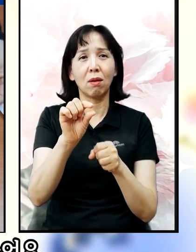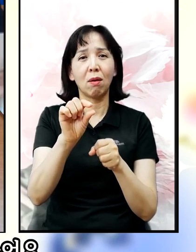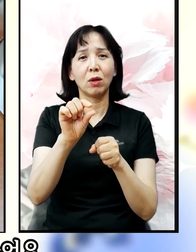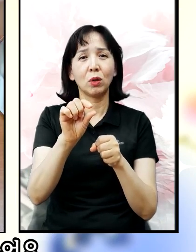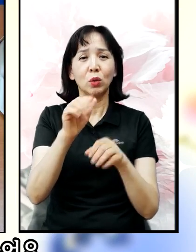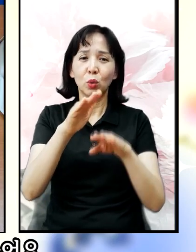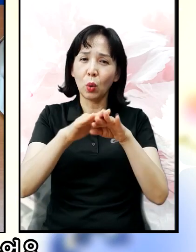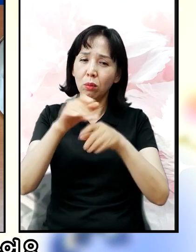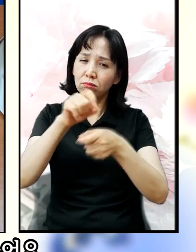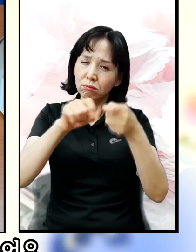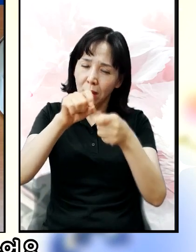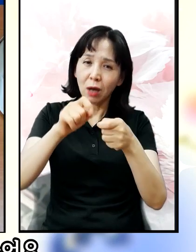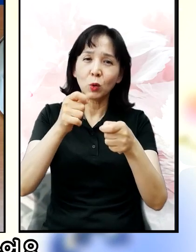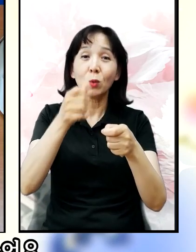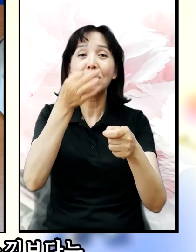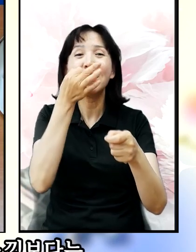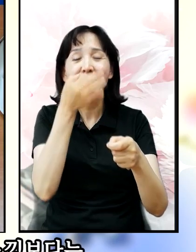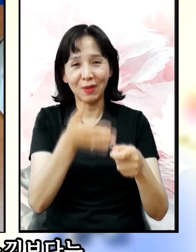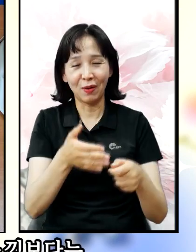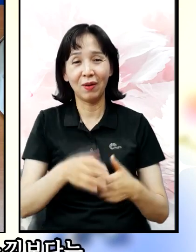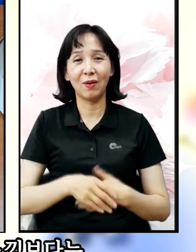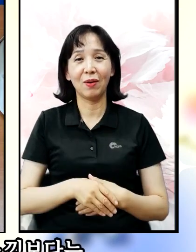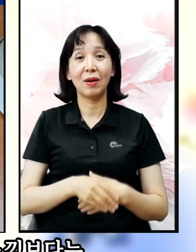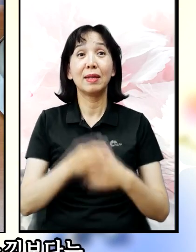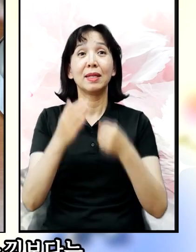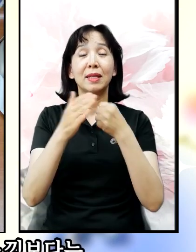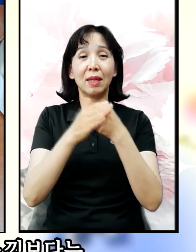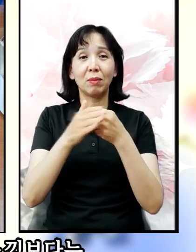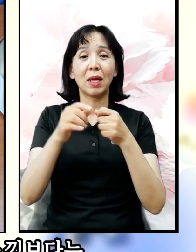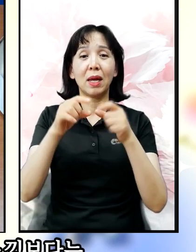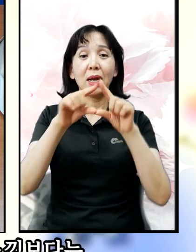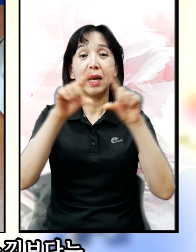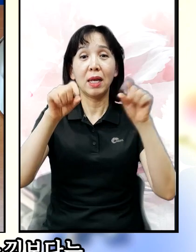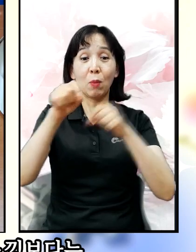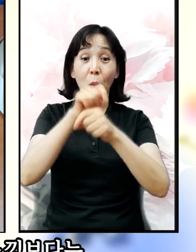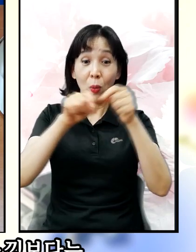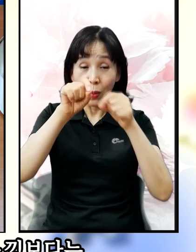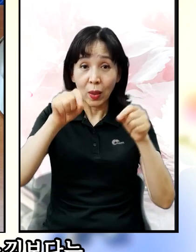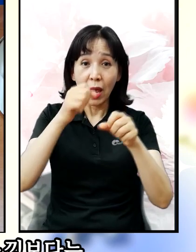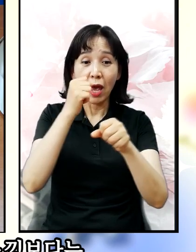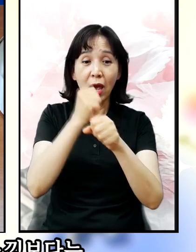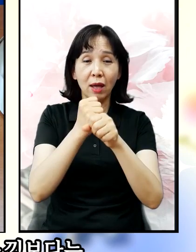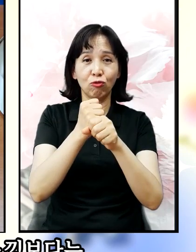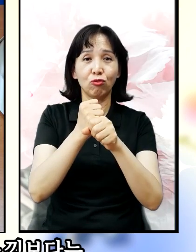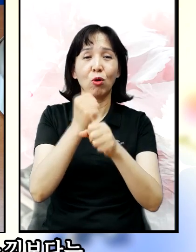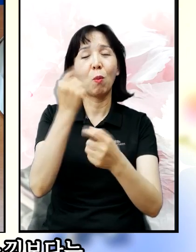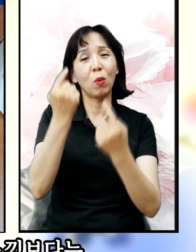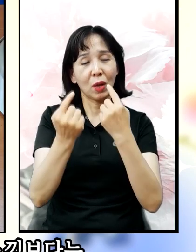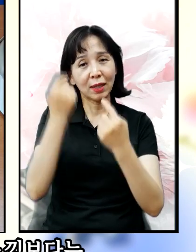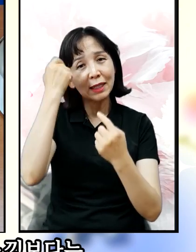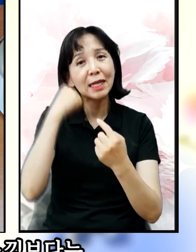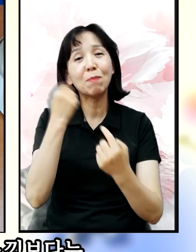잡기가 힘들어요. 그래서 얘는 리본을 펴준다는 느낌보다는